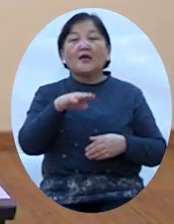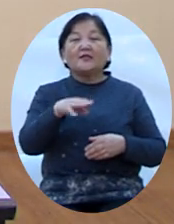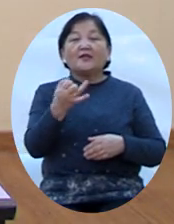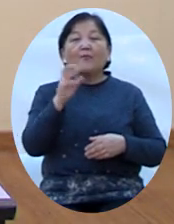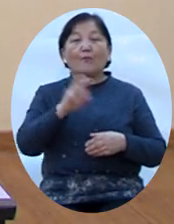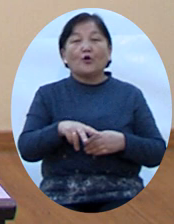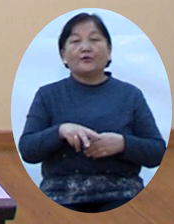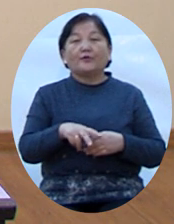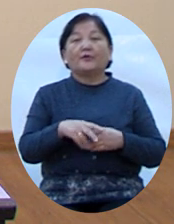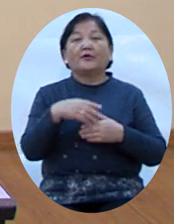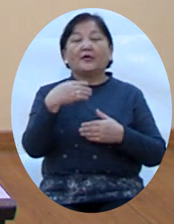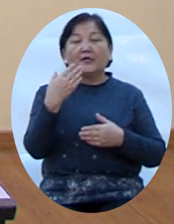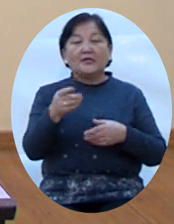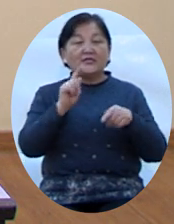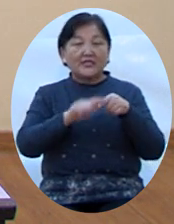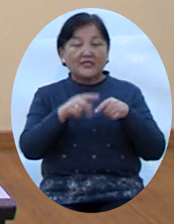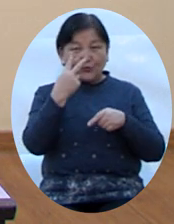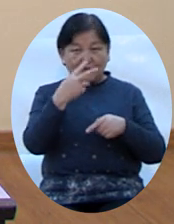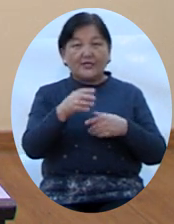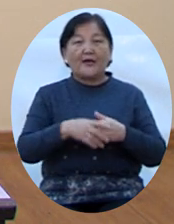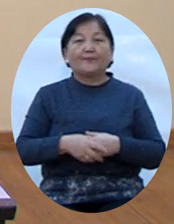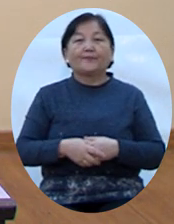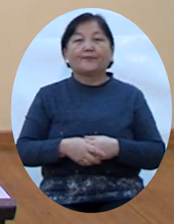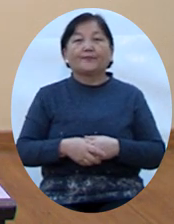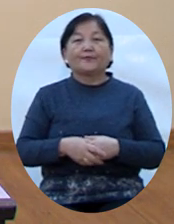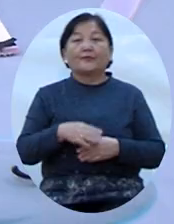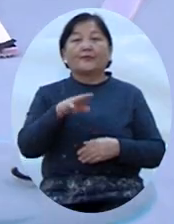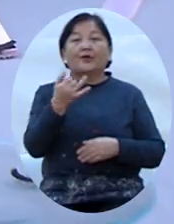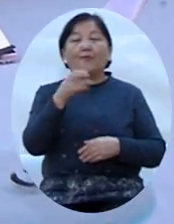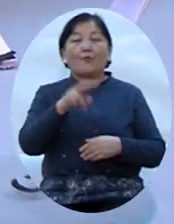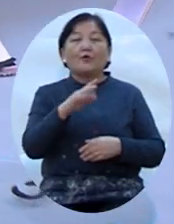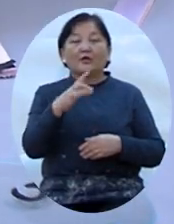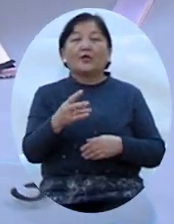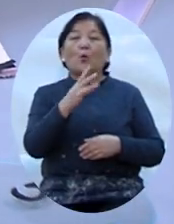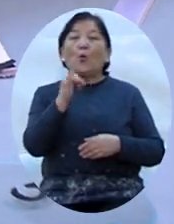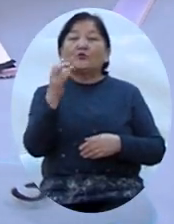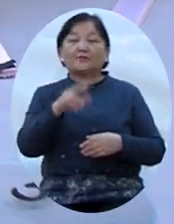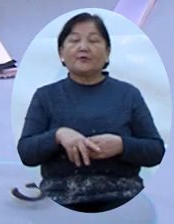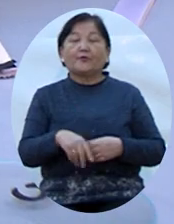ашиглан уусамлыг орчинг шалгая. За фенол фтлений уусамл нь өөрөө